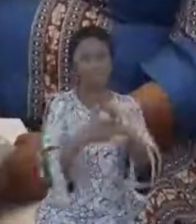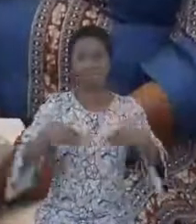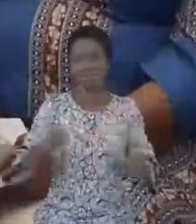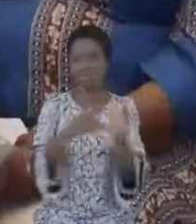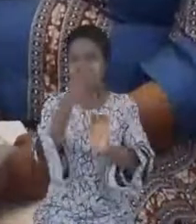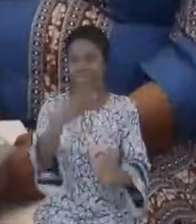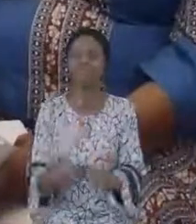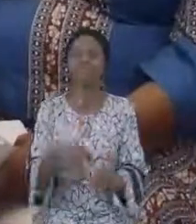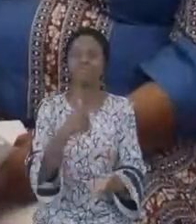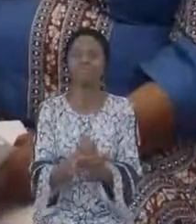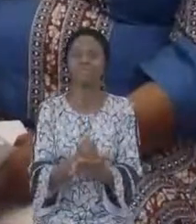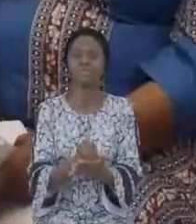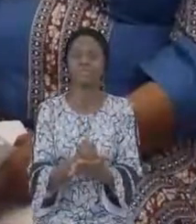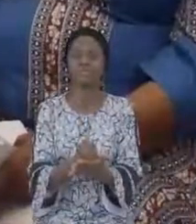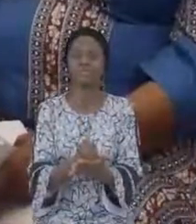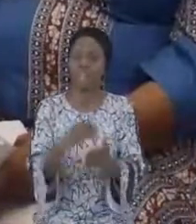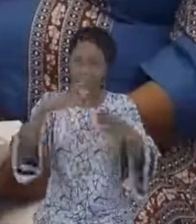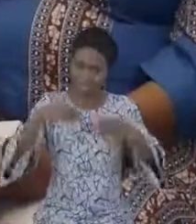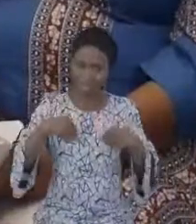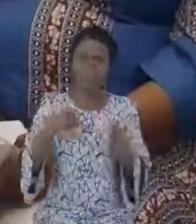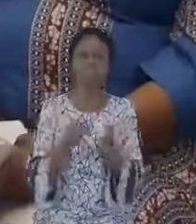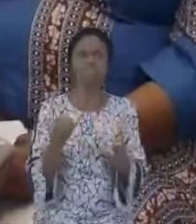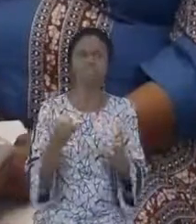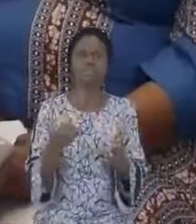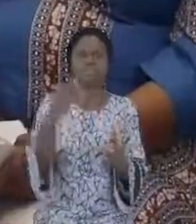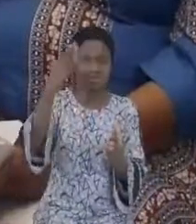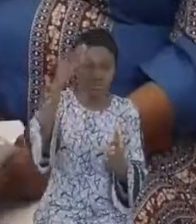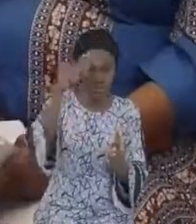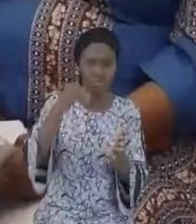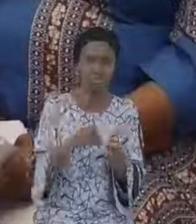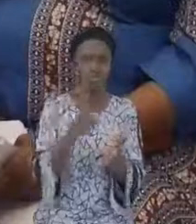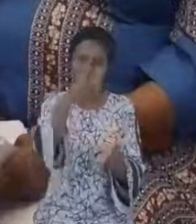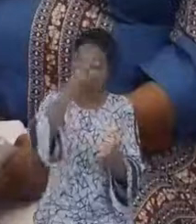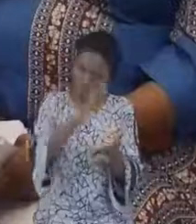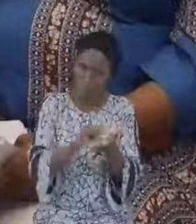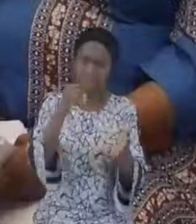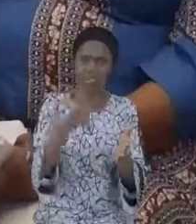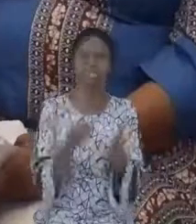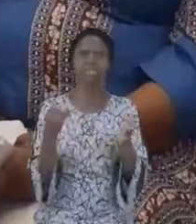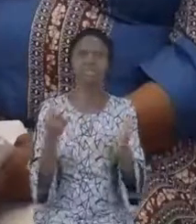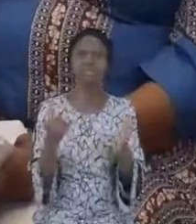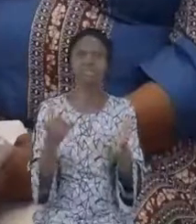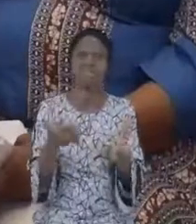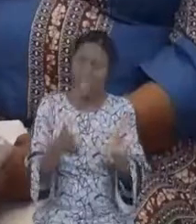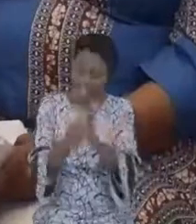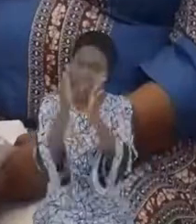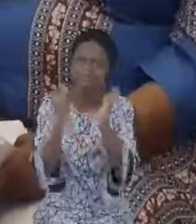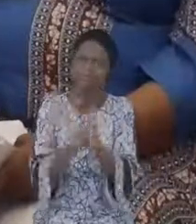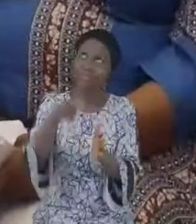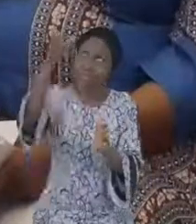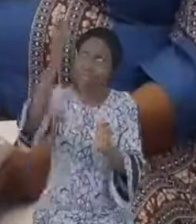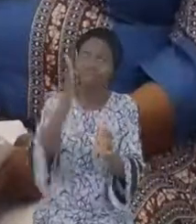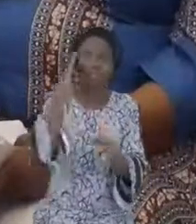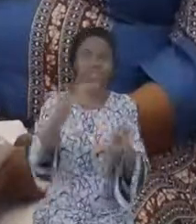seront guéries. Il faut l'accepter là. Il faut le reconnaître. Il faut demander que le Seigneur le fasse dans ta